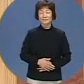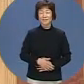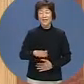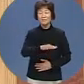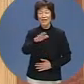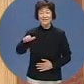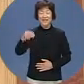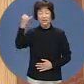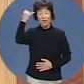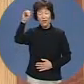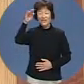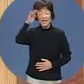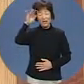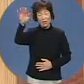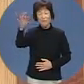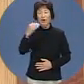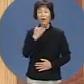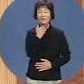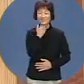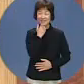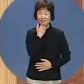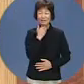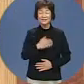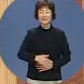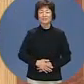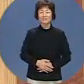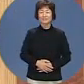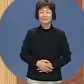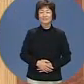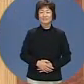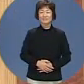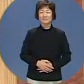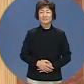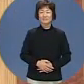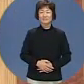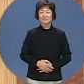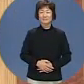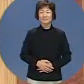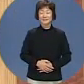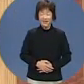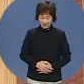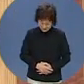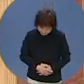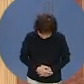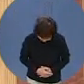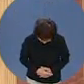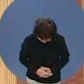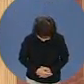のご意見ご希望をお待ちしています。それではさようなら。